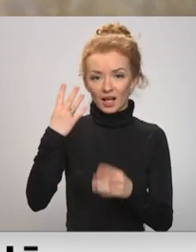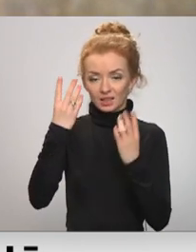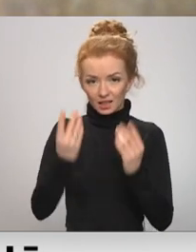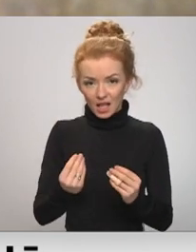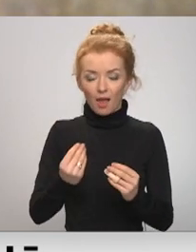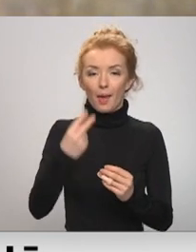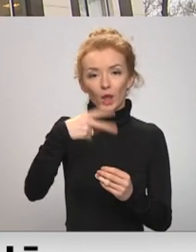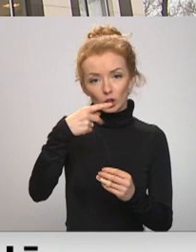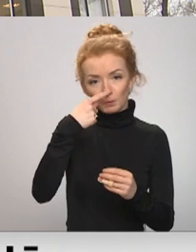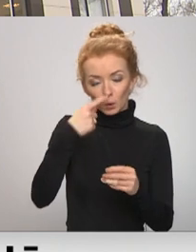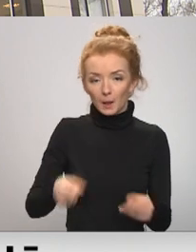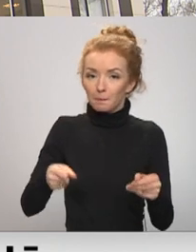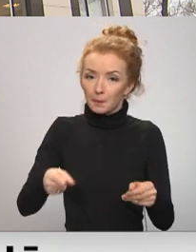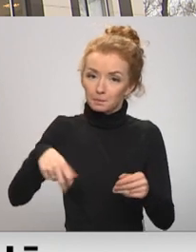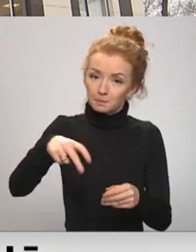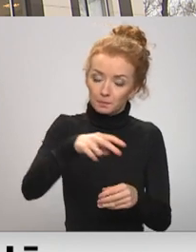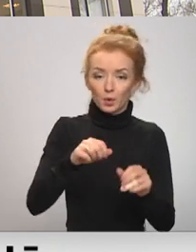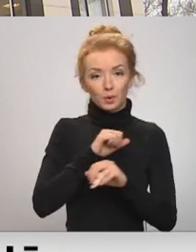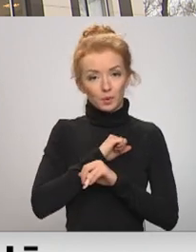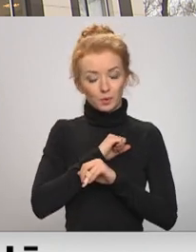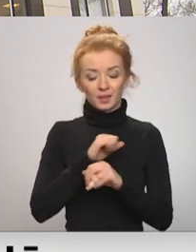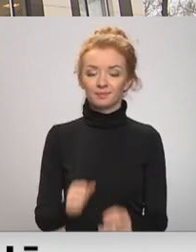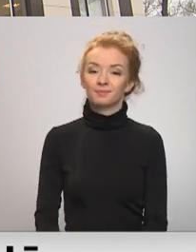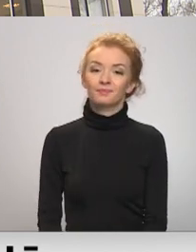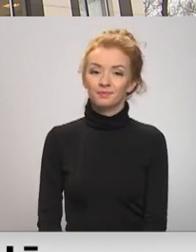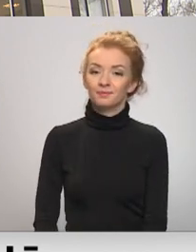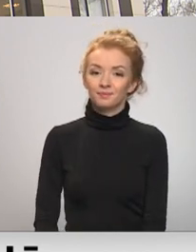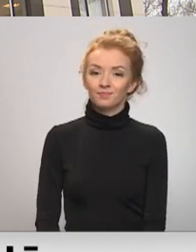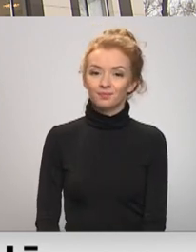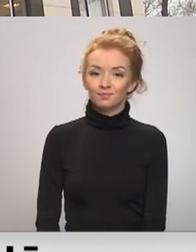20 minūtēm. Aiki Incolovs Peršavits, Latvijas televīzija.